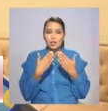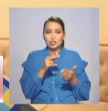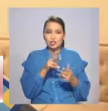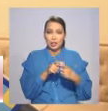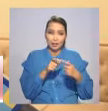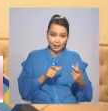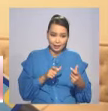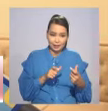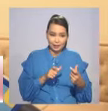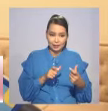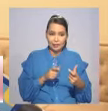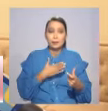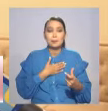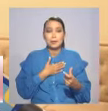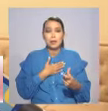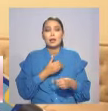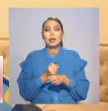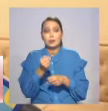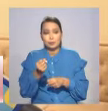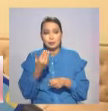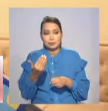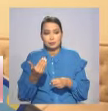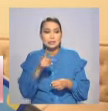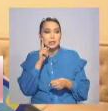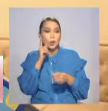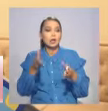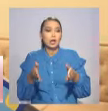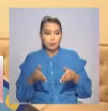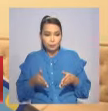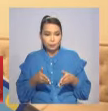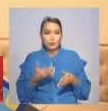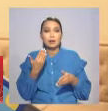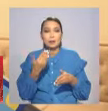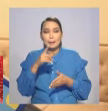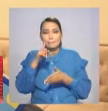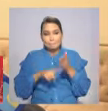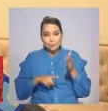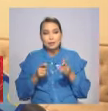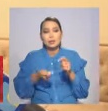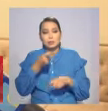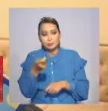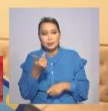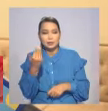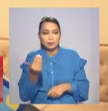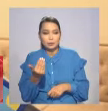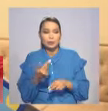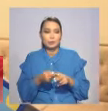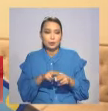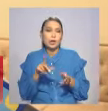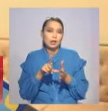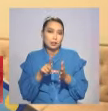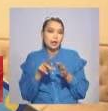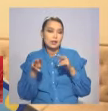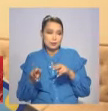его направляем в зеленый коридор. Принцип доверия срабатывает, и к нему меры налогового